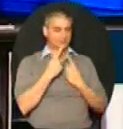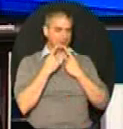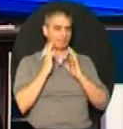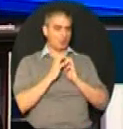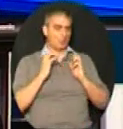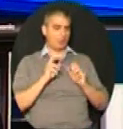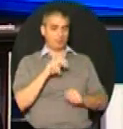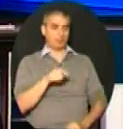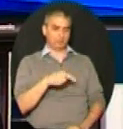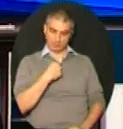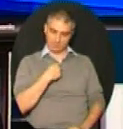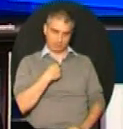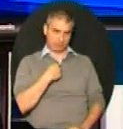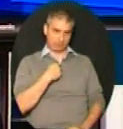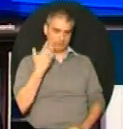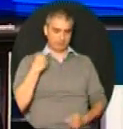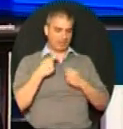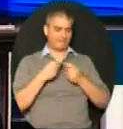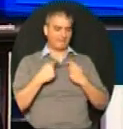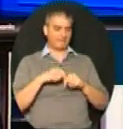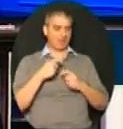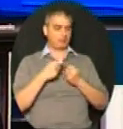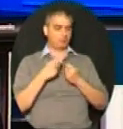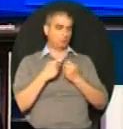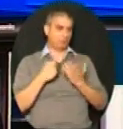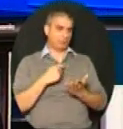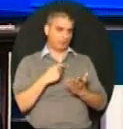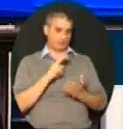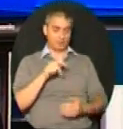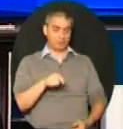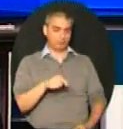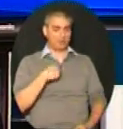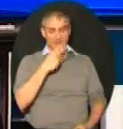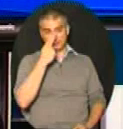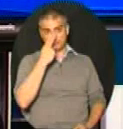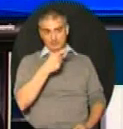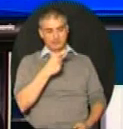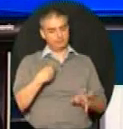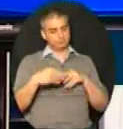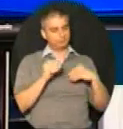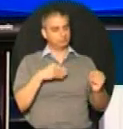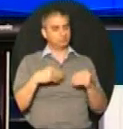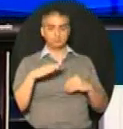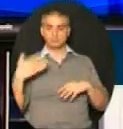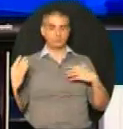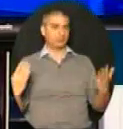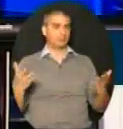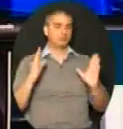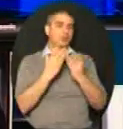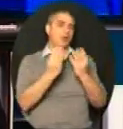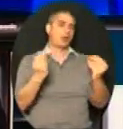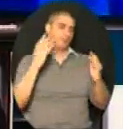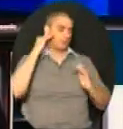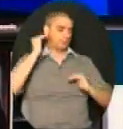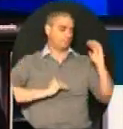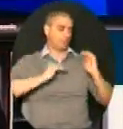מאוד ארוך בנושא הזה. אני גם הייתי חבר בוועדה המשותפת בעניין הזה, ניסיתי לפשר בין הצדדים. יש המון המון